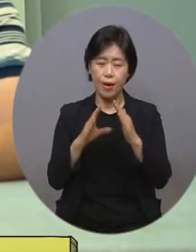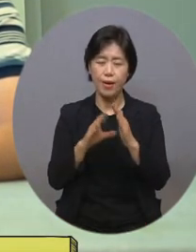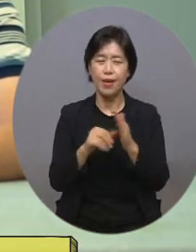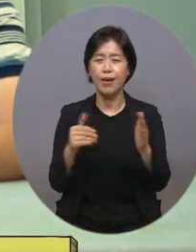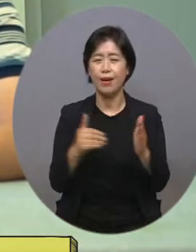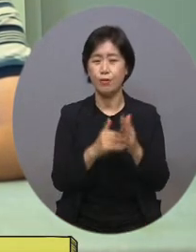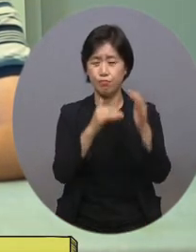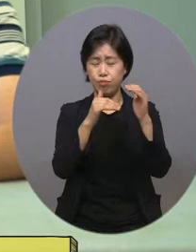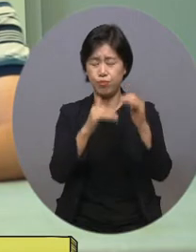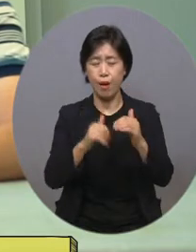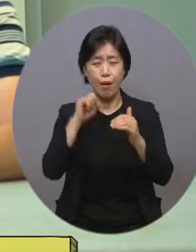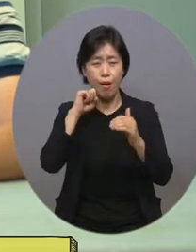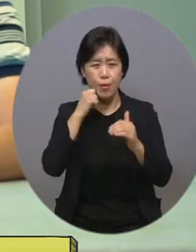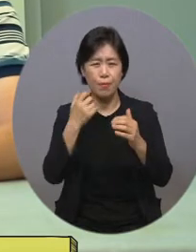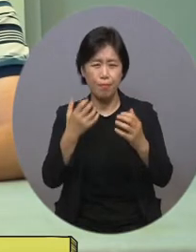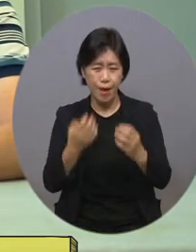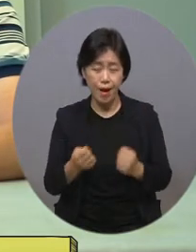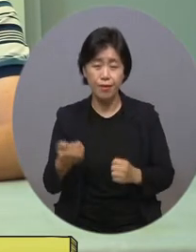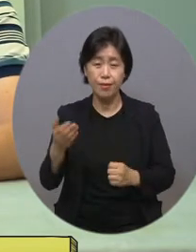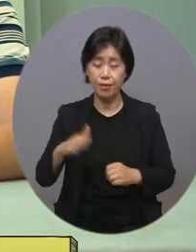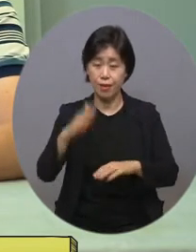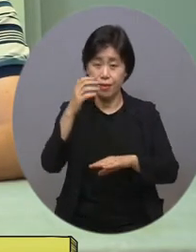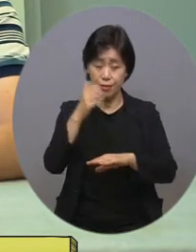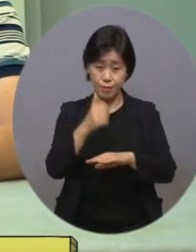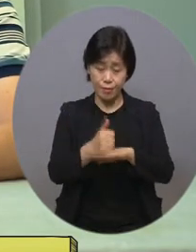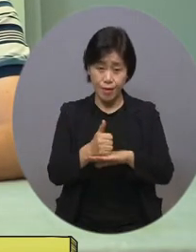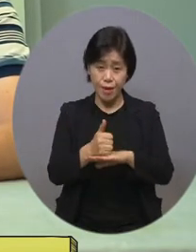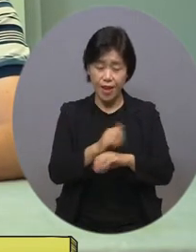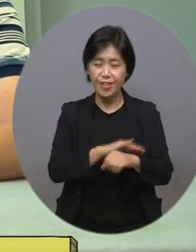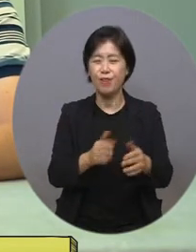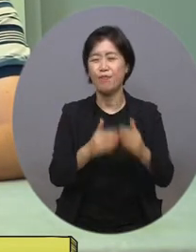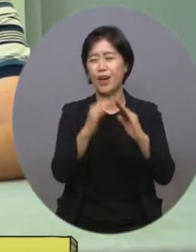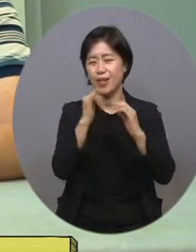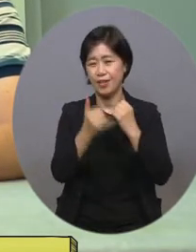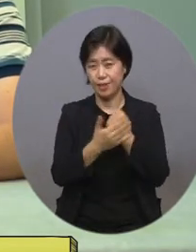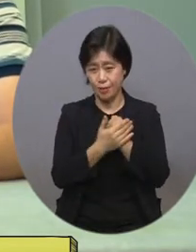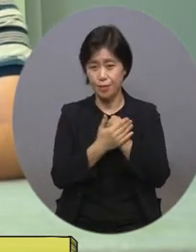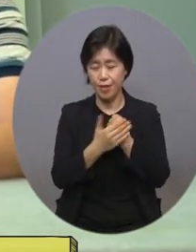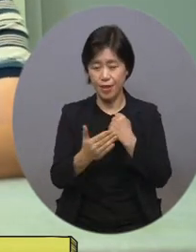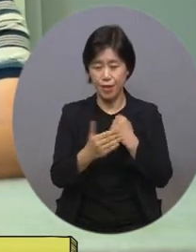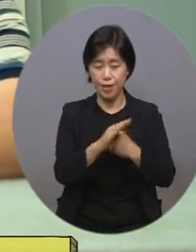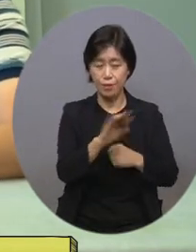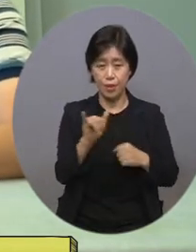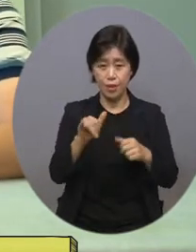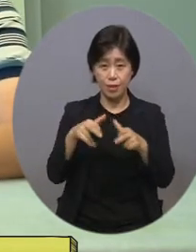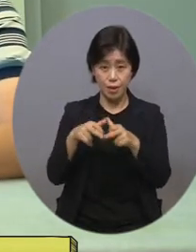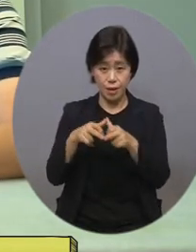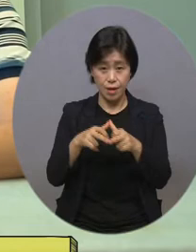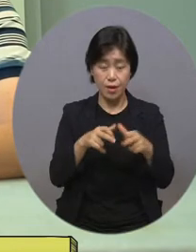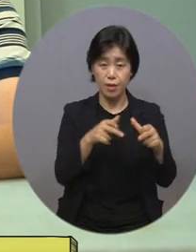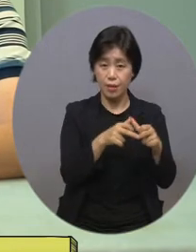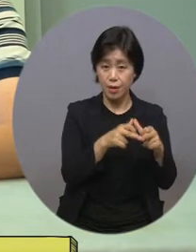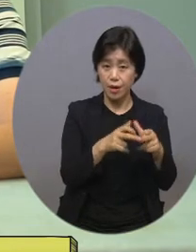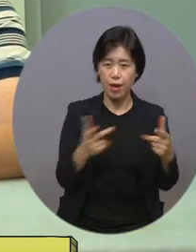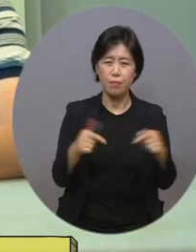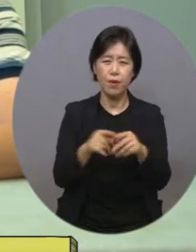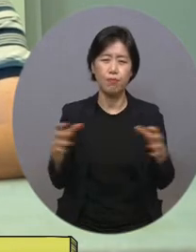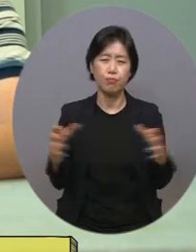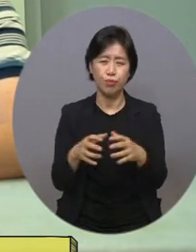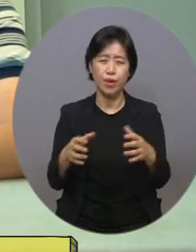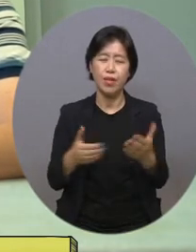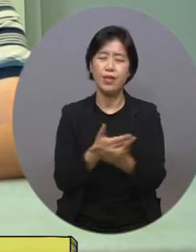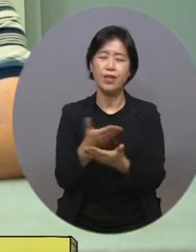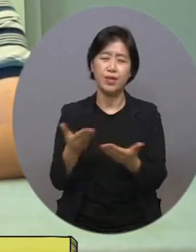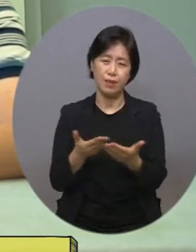잘 만들어져서 그리고 이제 비장애인분들과 장애인분들이 예. 함께 이렇게 그렇죠. 그분들 덕분에 이렇게 예. 일을 할 수